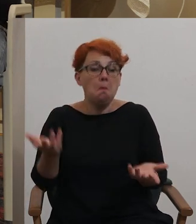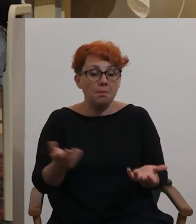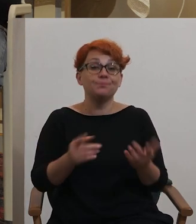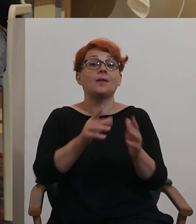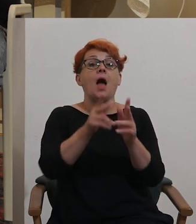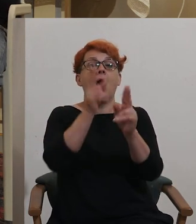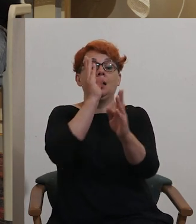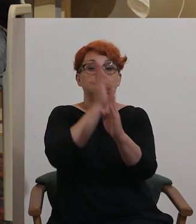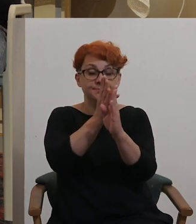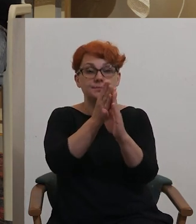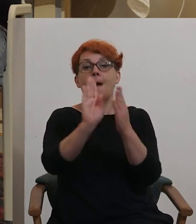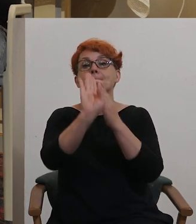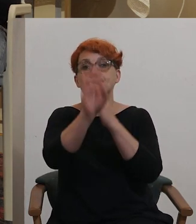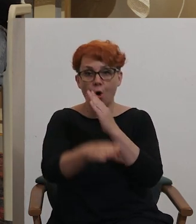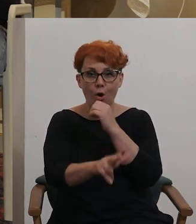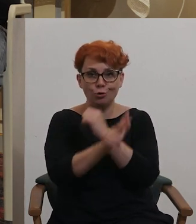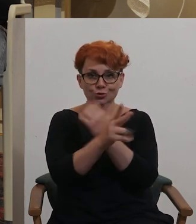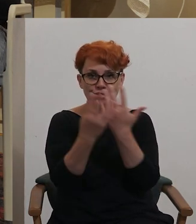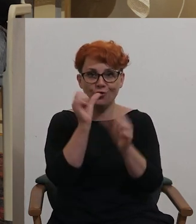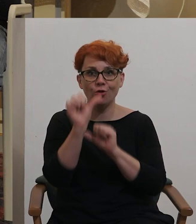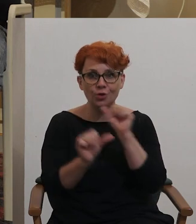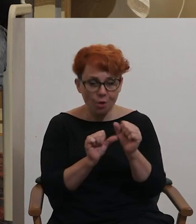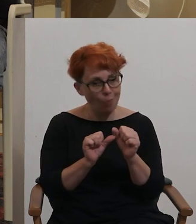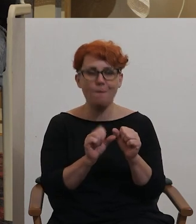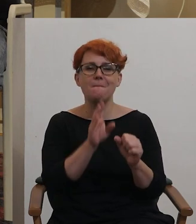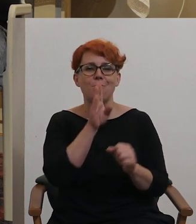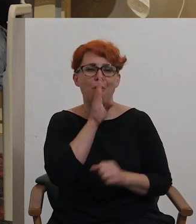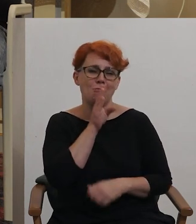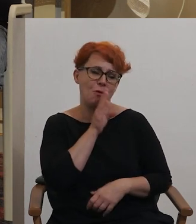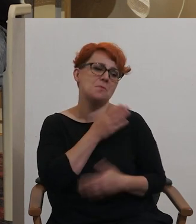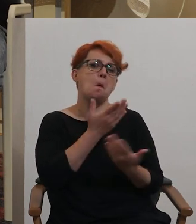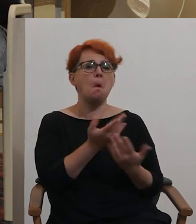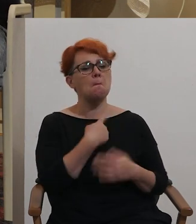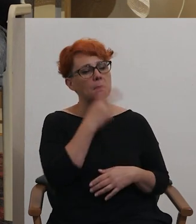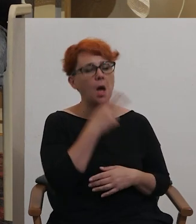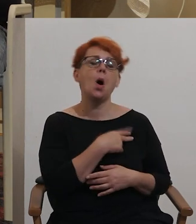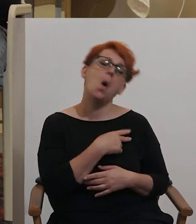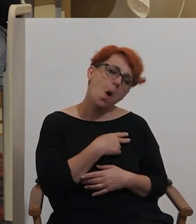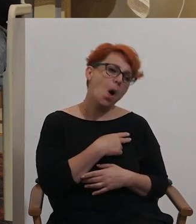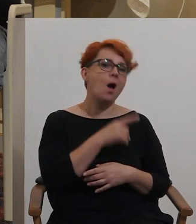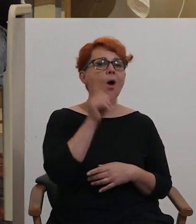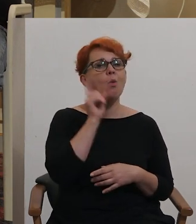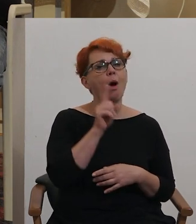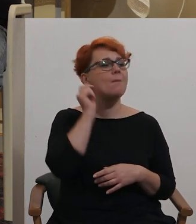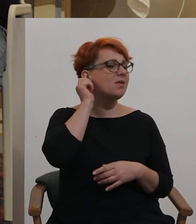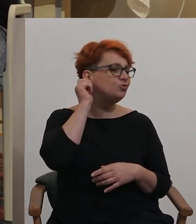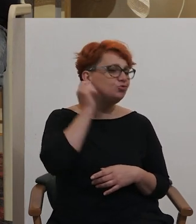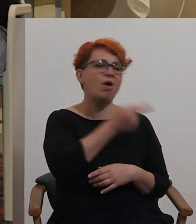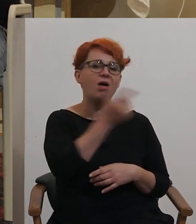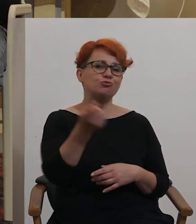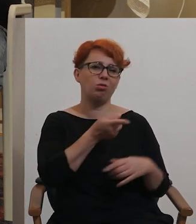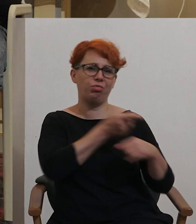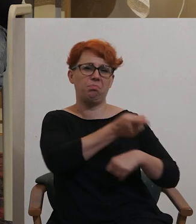zostali, stali się dziećmi, znaczy chłopcami i dziewczynami do bicia,